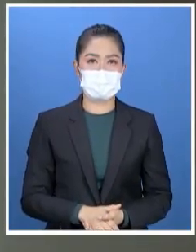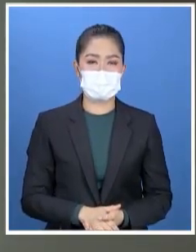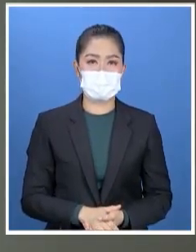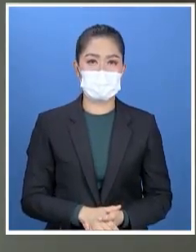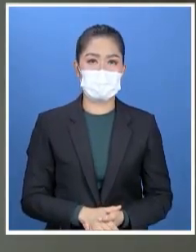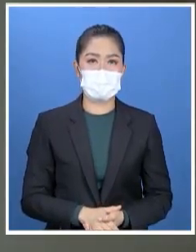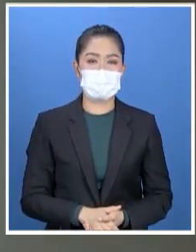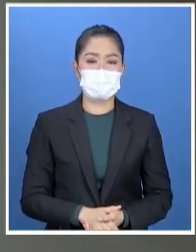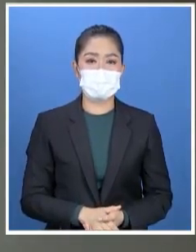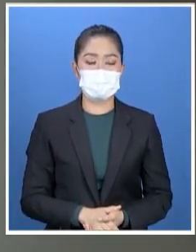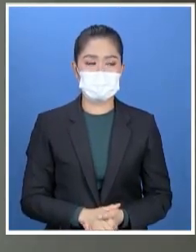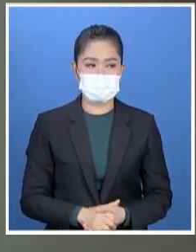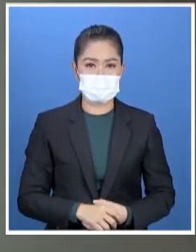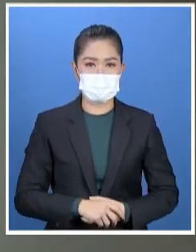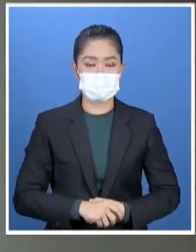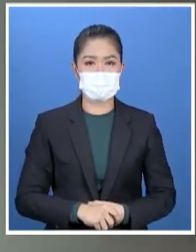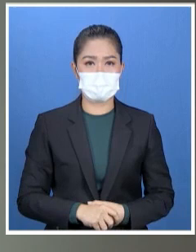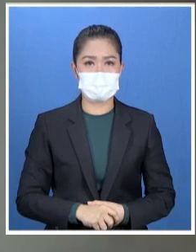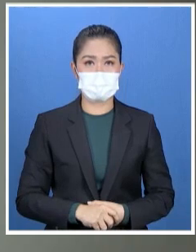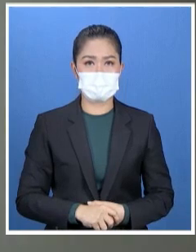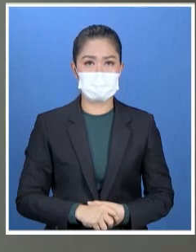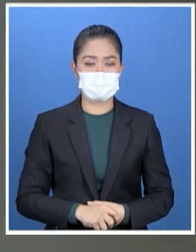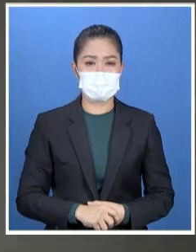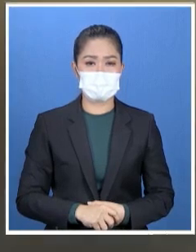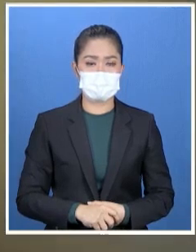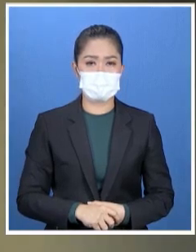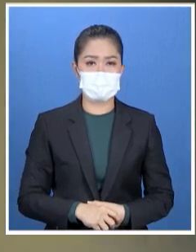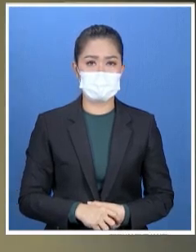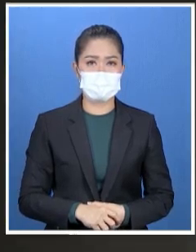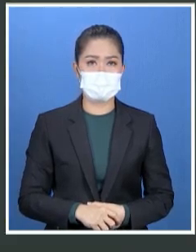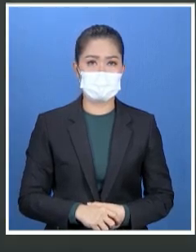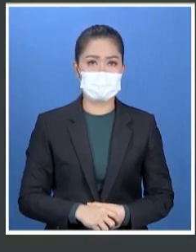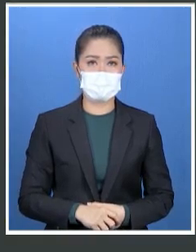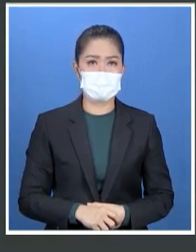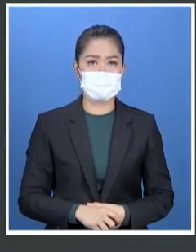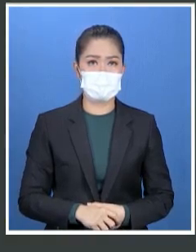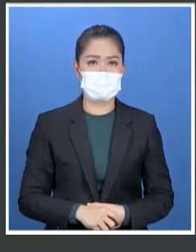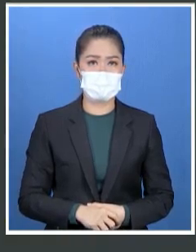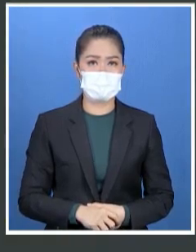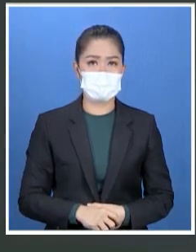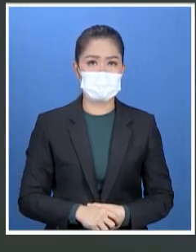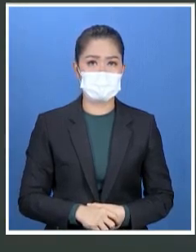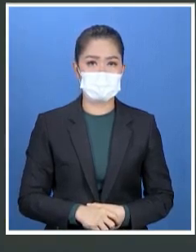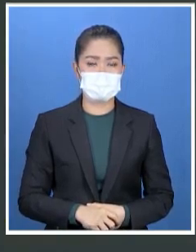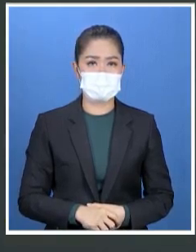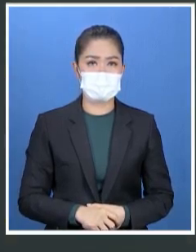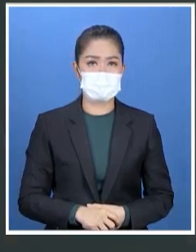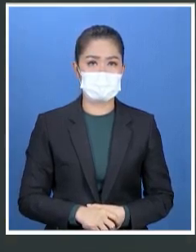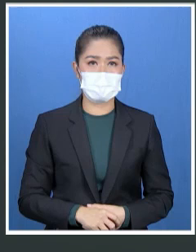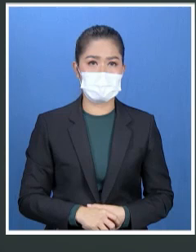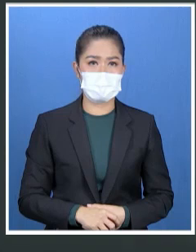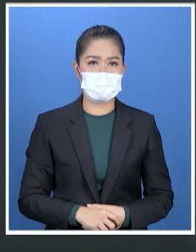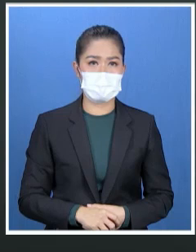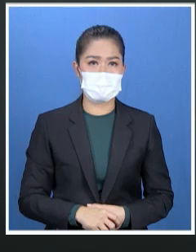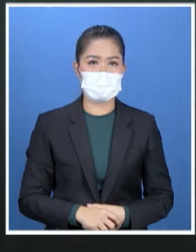แล้วมาเจอทางนี้ปัญหาคือผมเลยคิดว่าแพงไปไหม เ หนื่อยไหม ปัญห